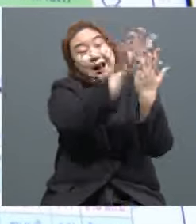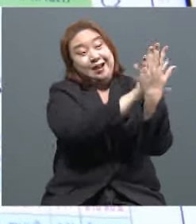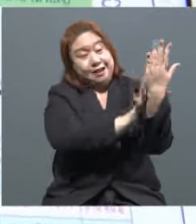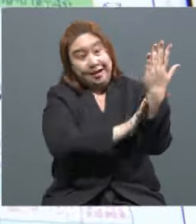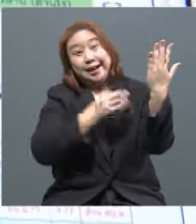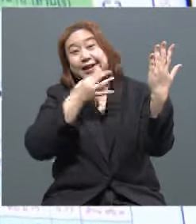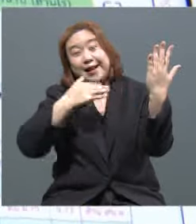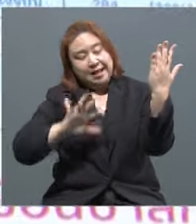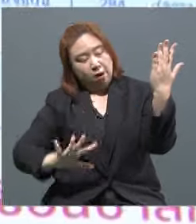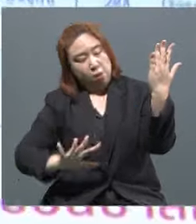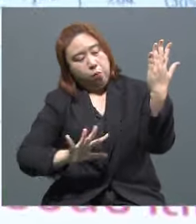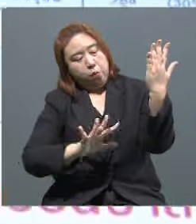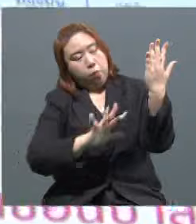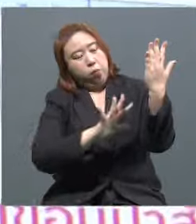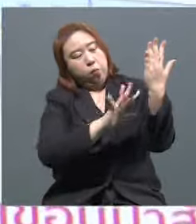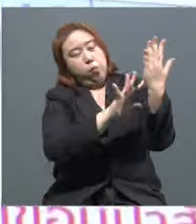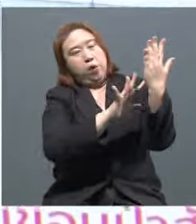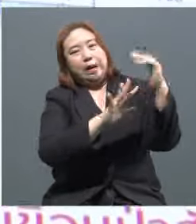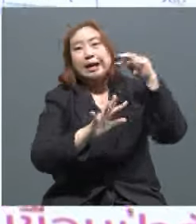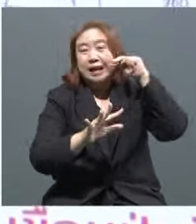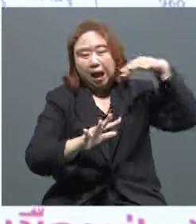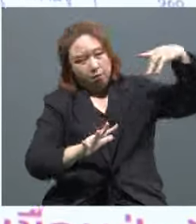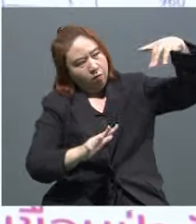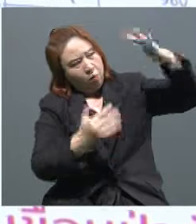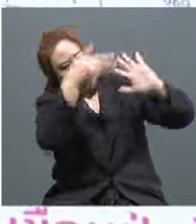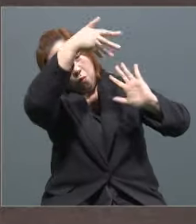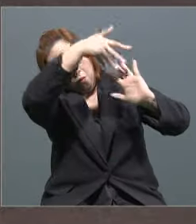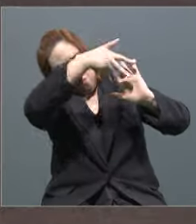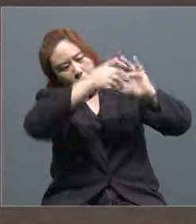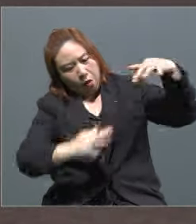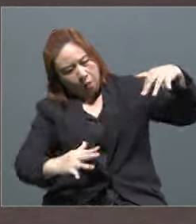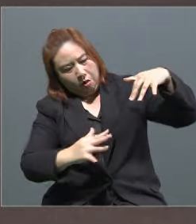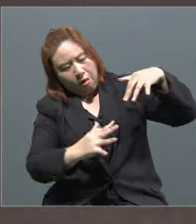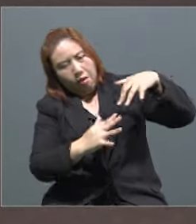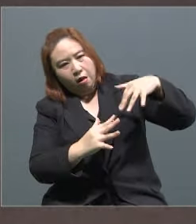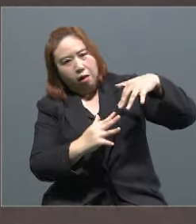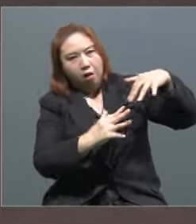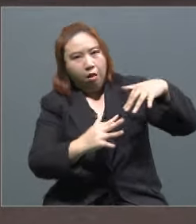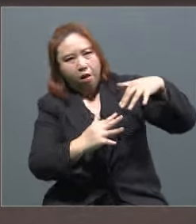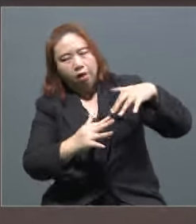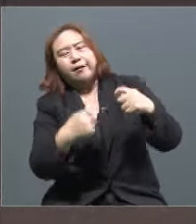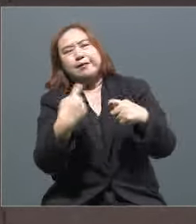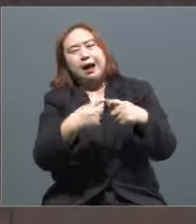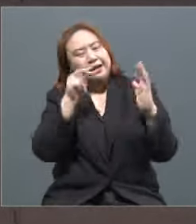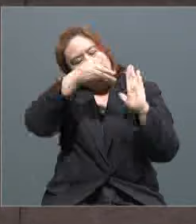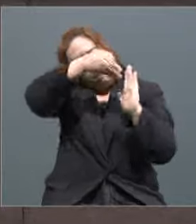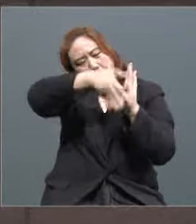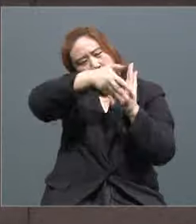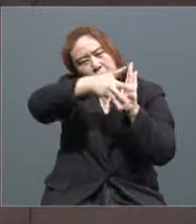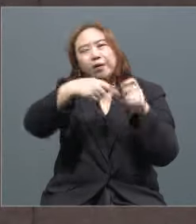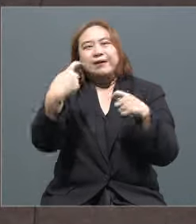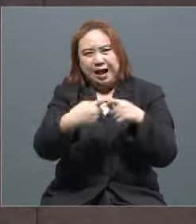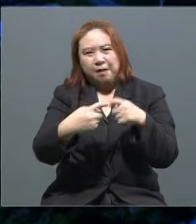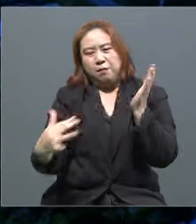วสูงขึ้นตามแล้วการที่เราจะระบายมวลน้ำตรงนี้ลงทะเลอ่าวไทยไปเนี่ยมันก็จะระบายยากขึ้นนะครับลองฟังเสียงบางช่วงบางต